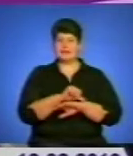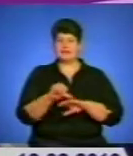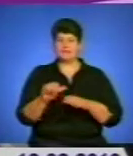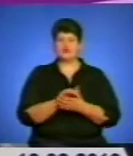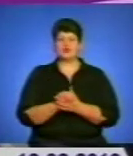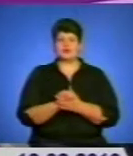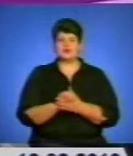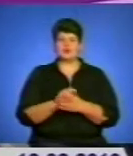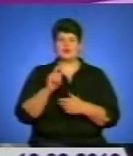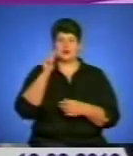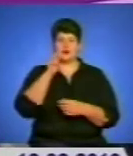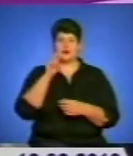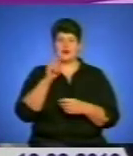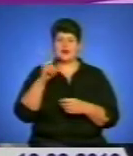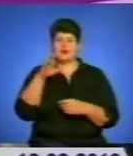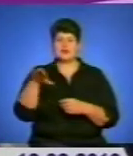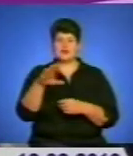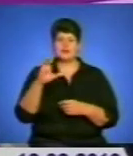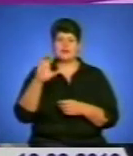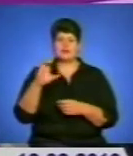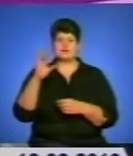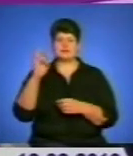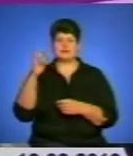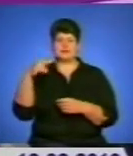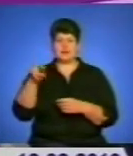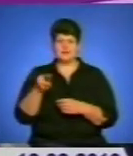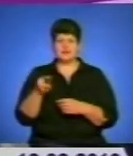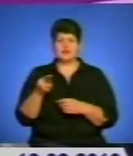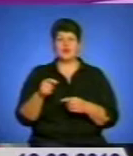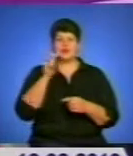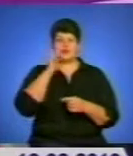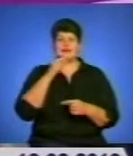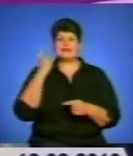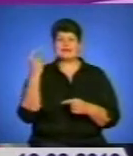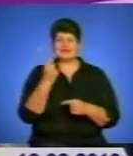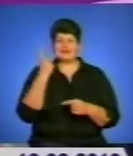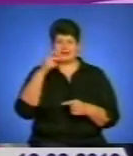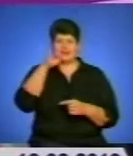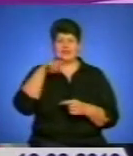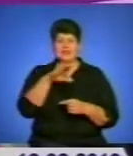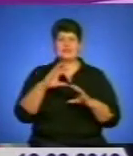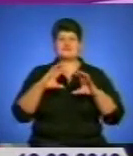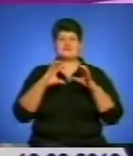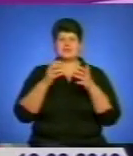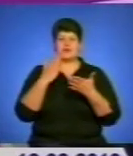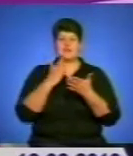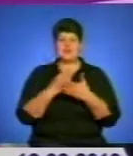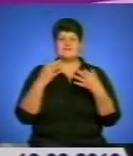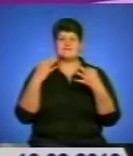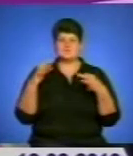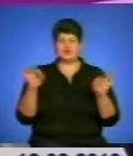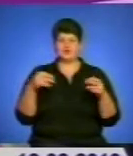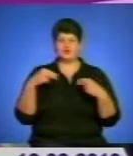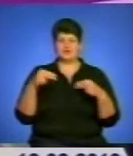країнами СНД. Це означає, що Україна буде єдиною країною в світі, яка має вільну торгівлю з